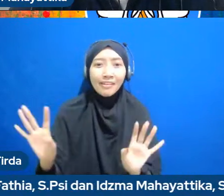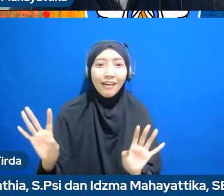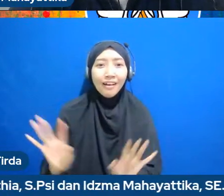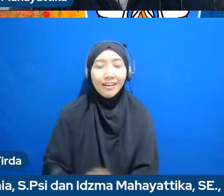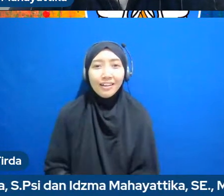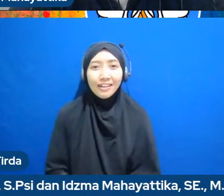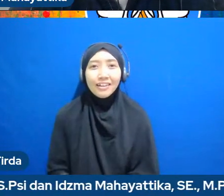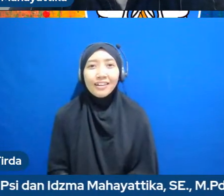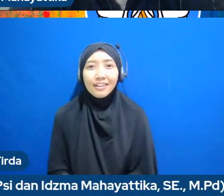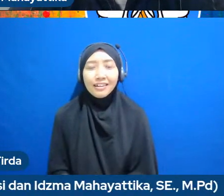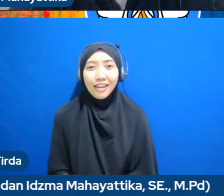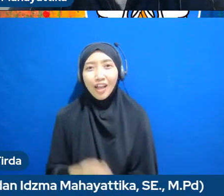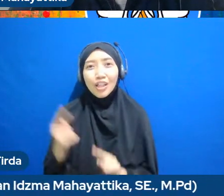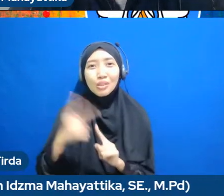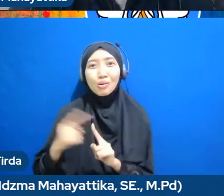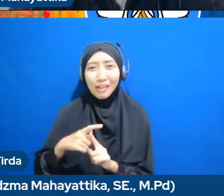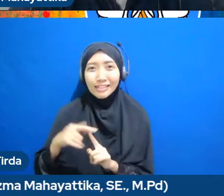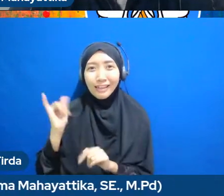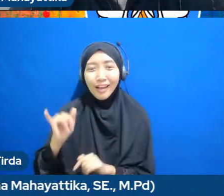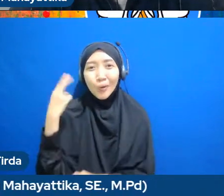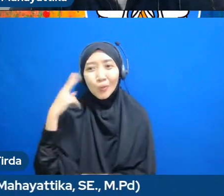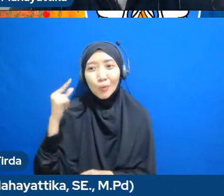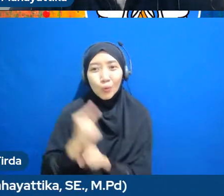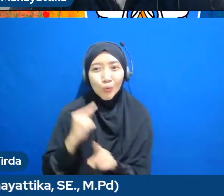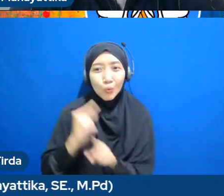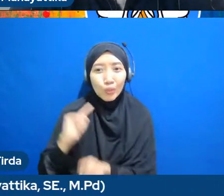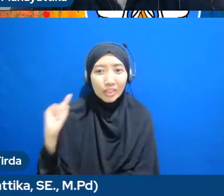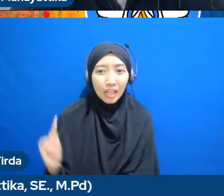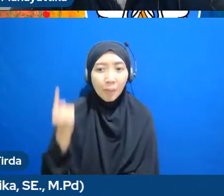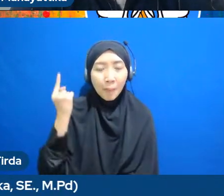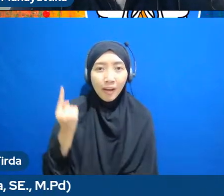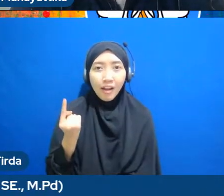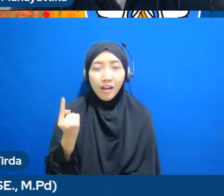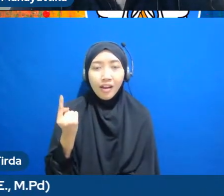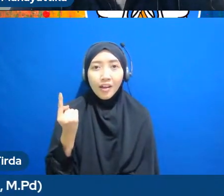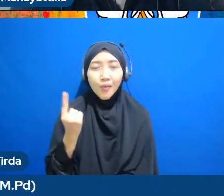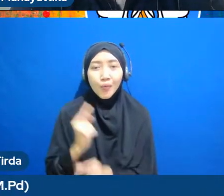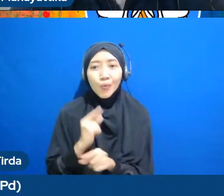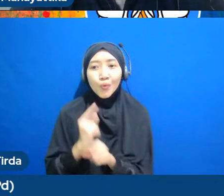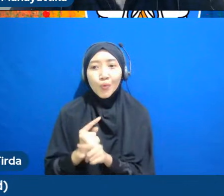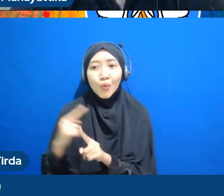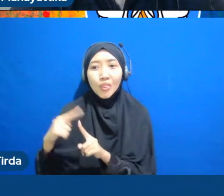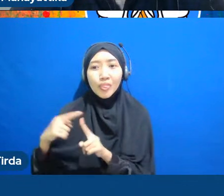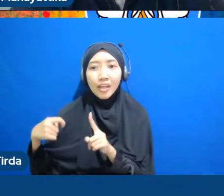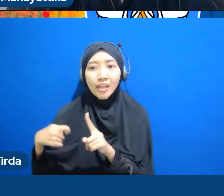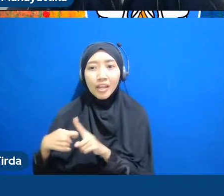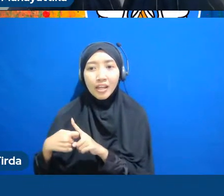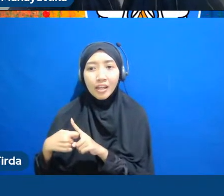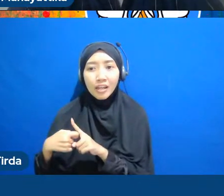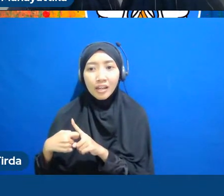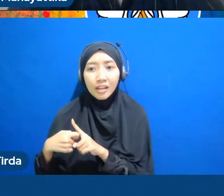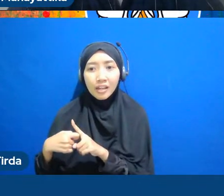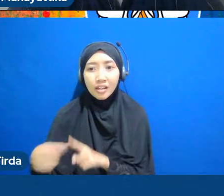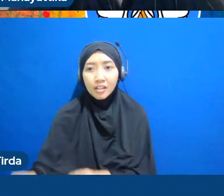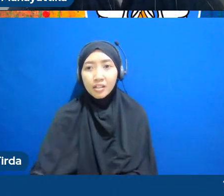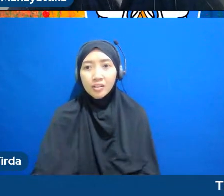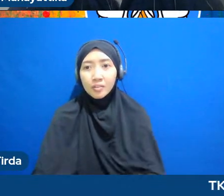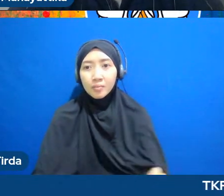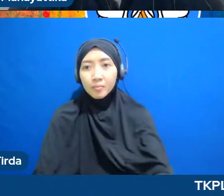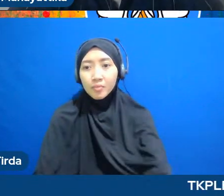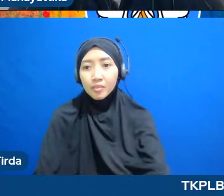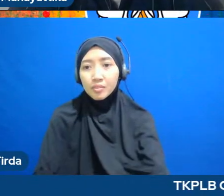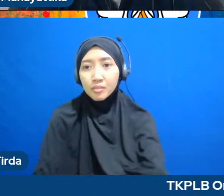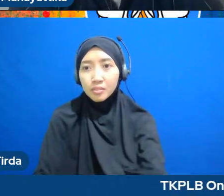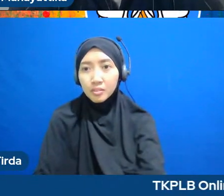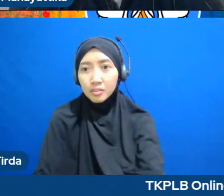Iya, berarti ini PR sekali ya buat guru, terutama untuk anak guru yang TK nih, yang anak usia dini, yang tadi memang mungkin belum